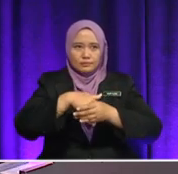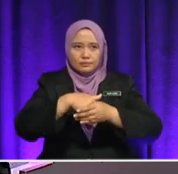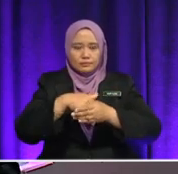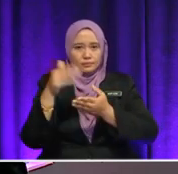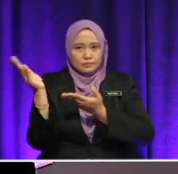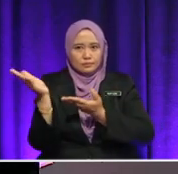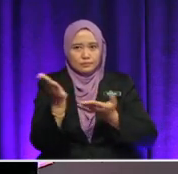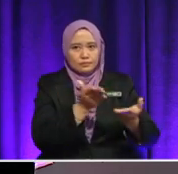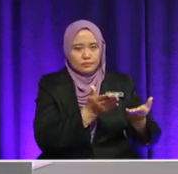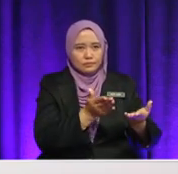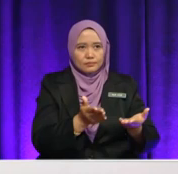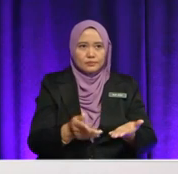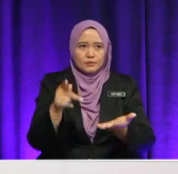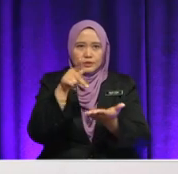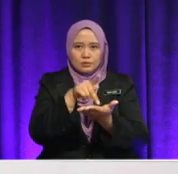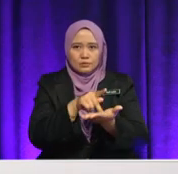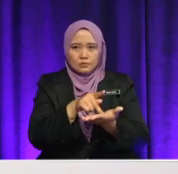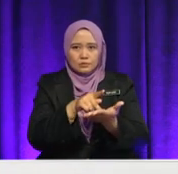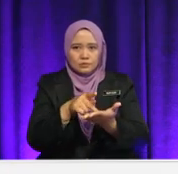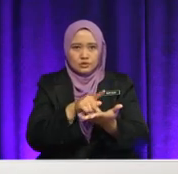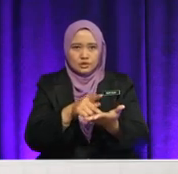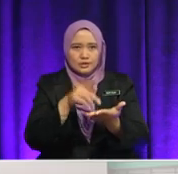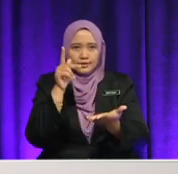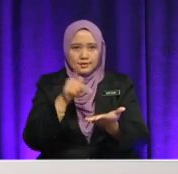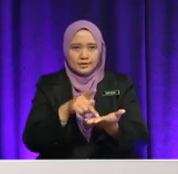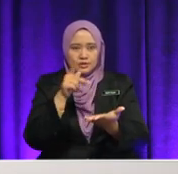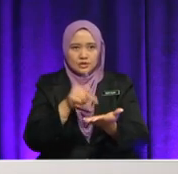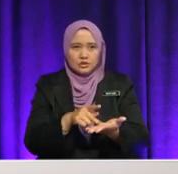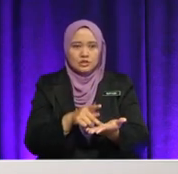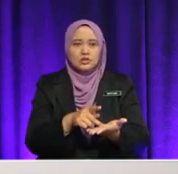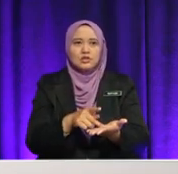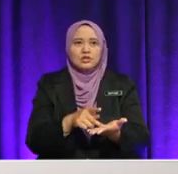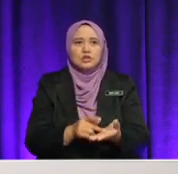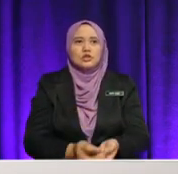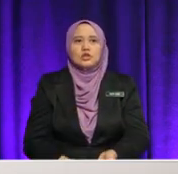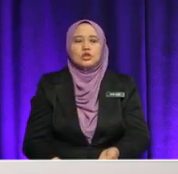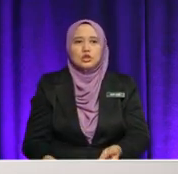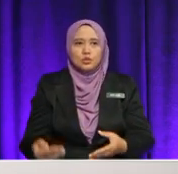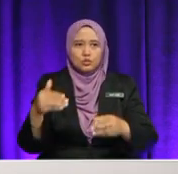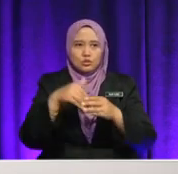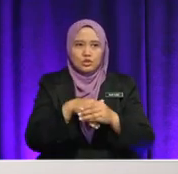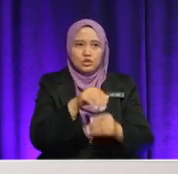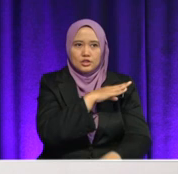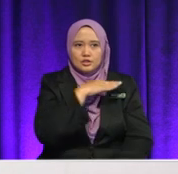dibawa ke pusat pengirian undi dan proses penginderaan undi dilakukan masa kini